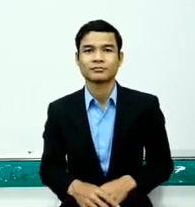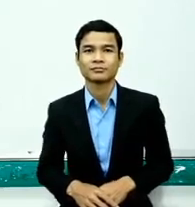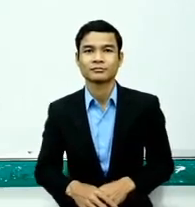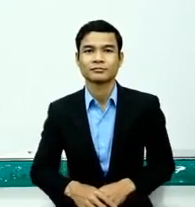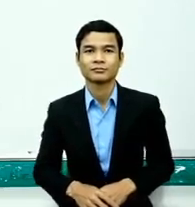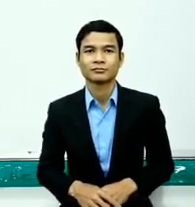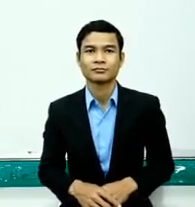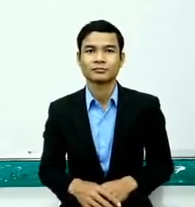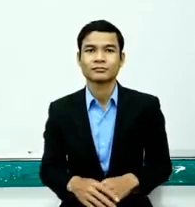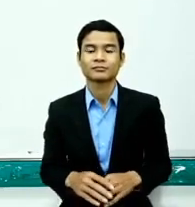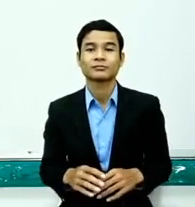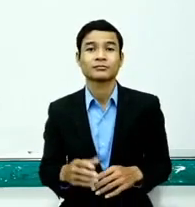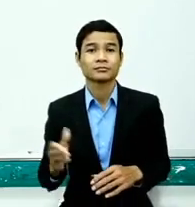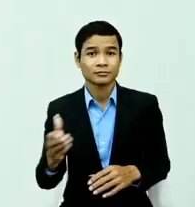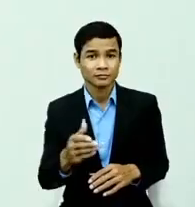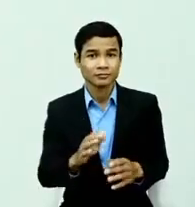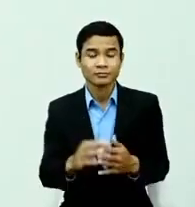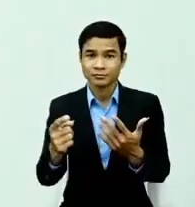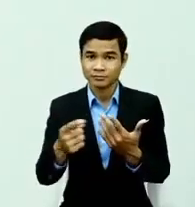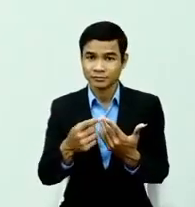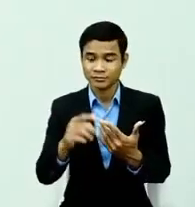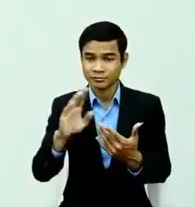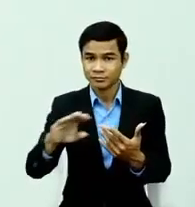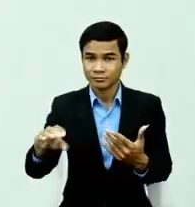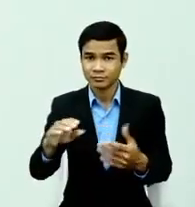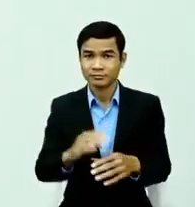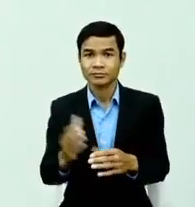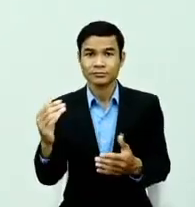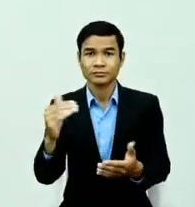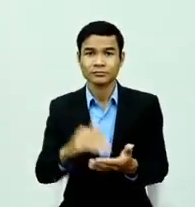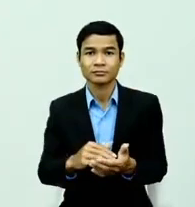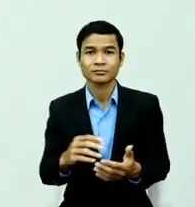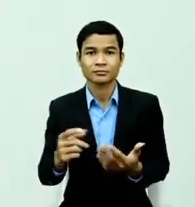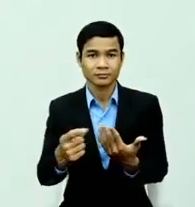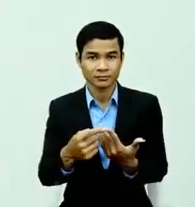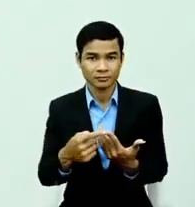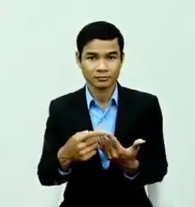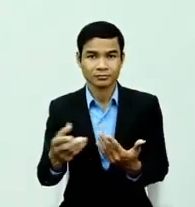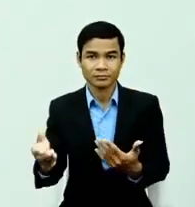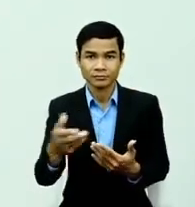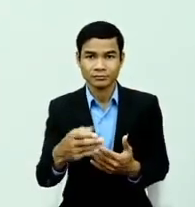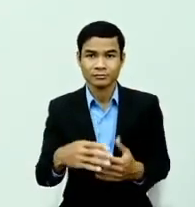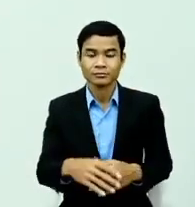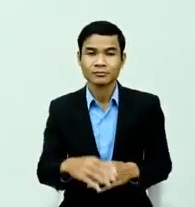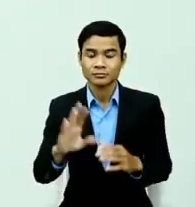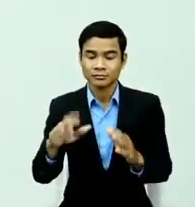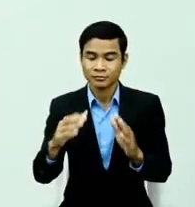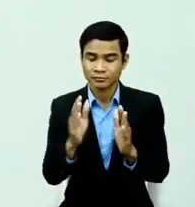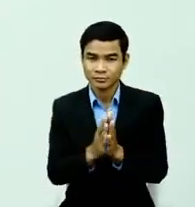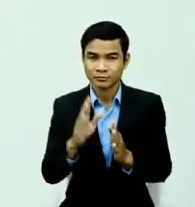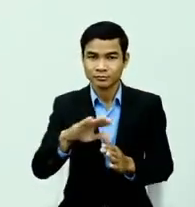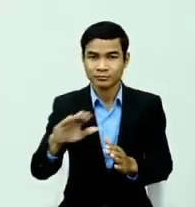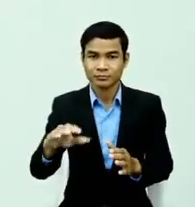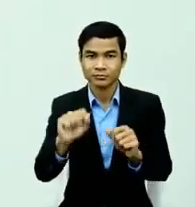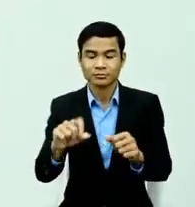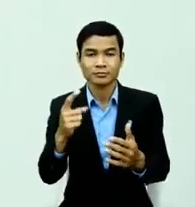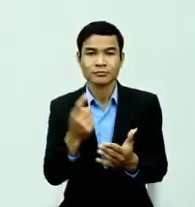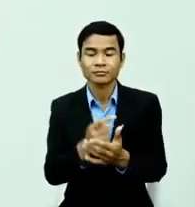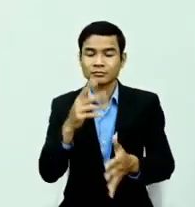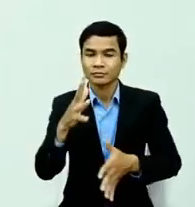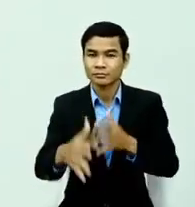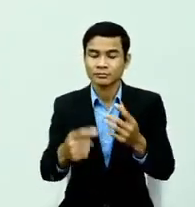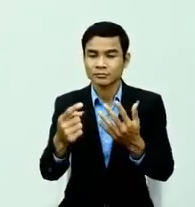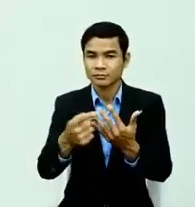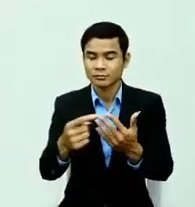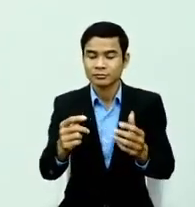ចានេះគឺស្រៈអកូនស្ដាប់ឡើងទៀតណាស្រៈអអរគុណកូនកូនឥឡូវកូនកូនចូលរួមអានស្រៈអ